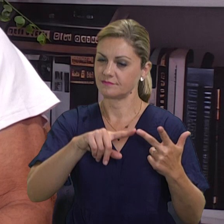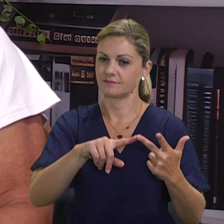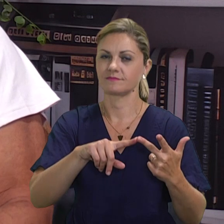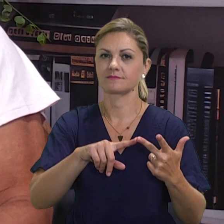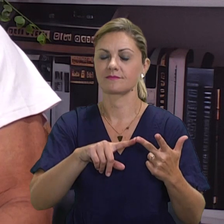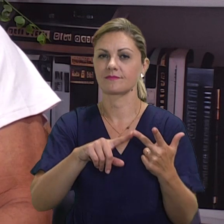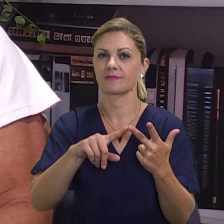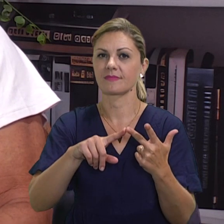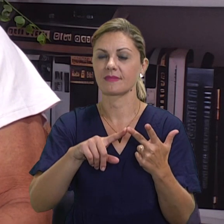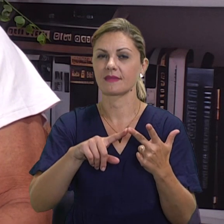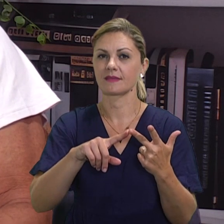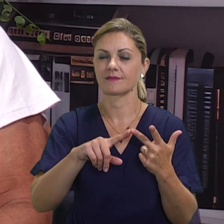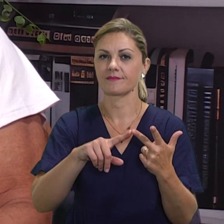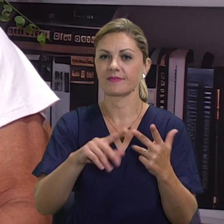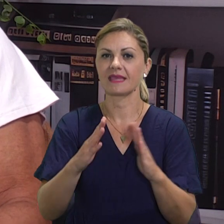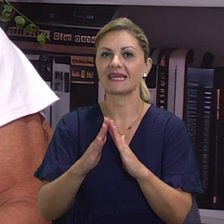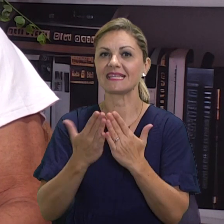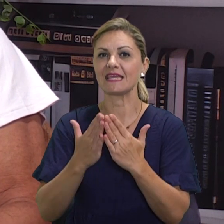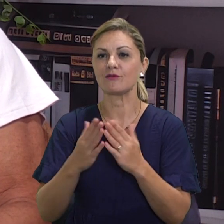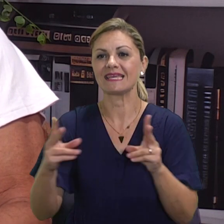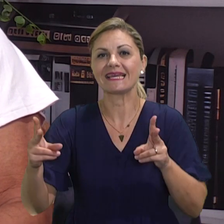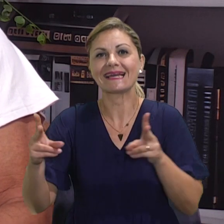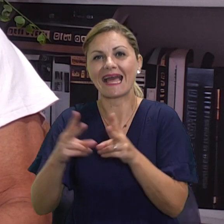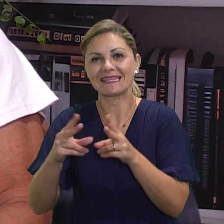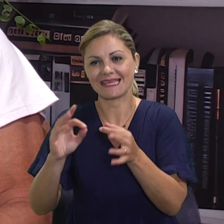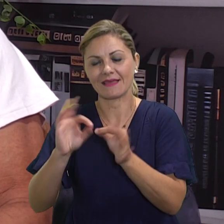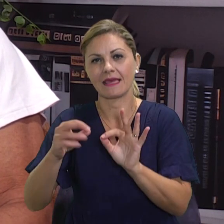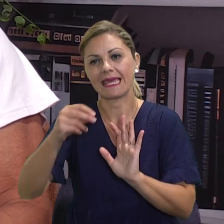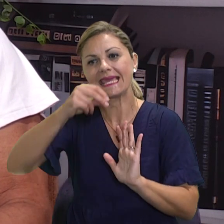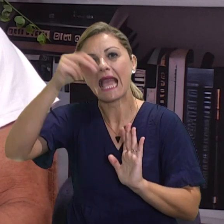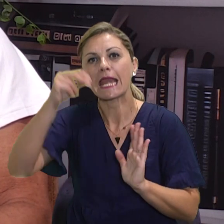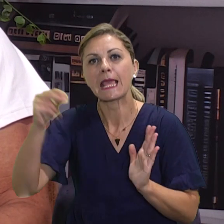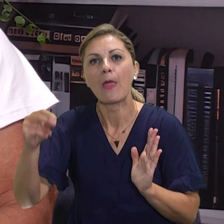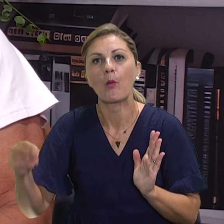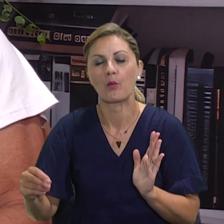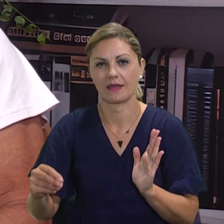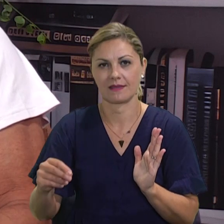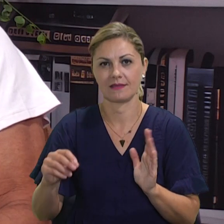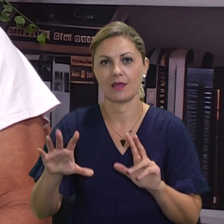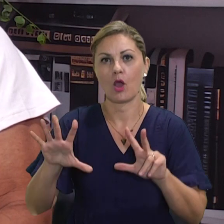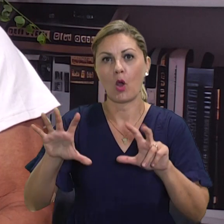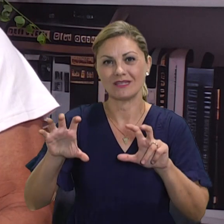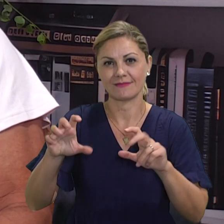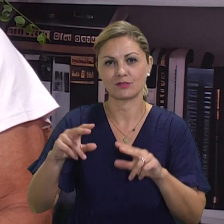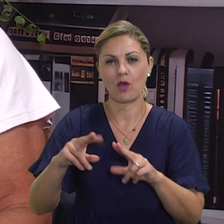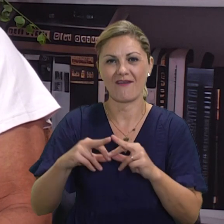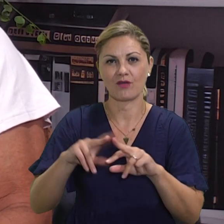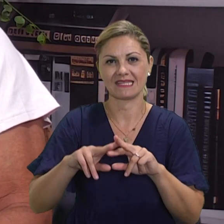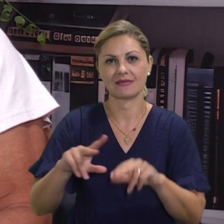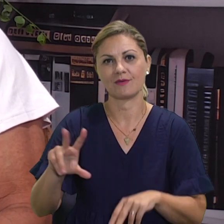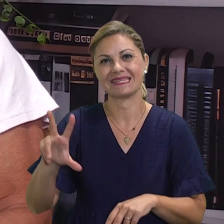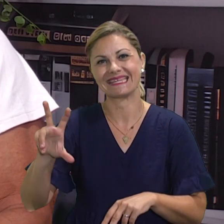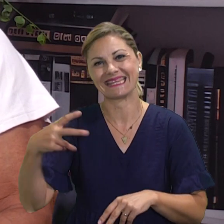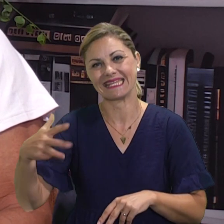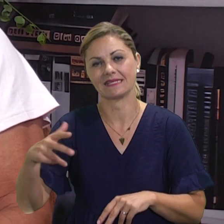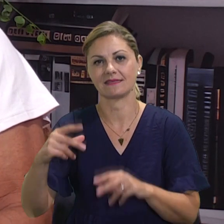napravio. Zacrta sam da moram napraviti knjigu aforizama gdje su moje karikature, izdana je knjiga sa 800